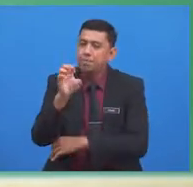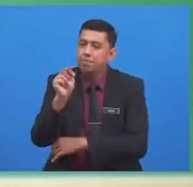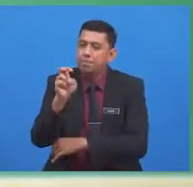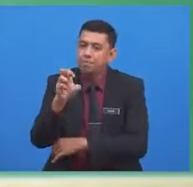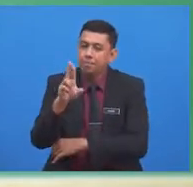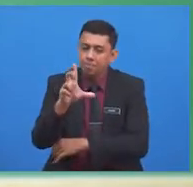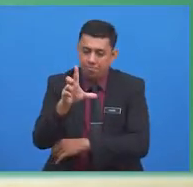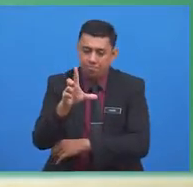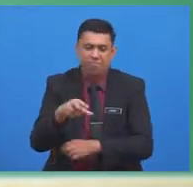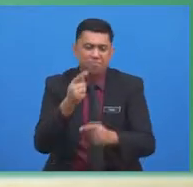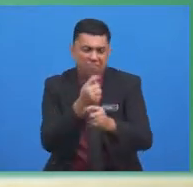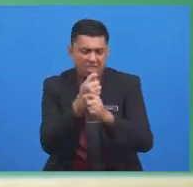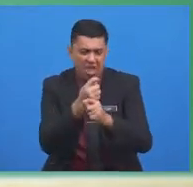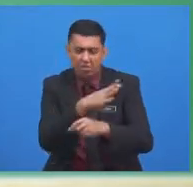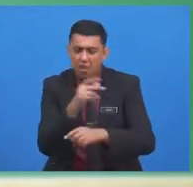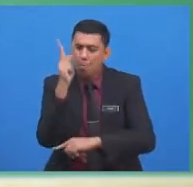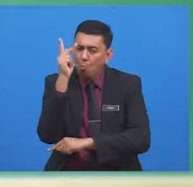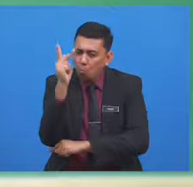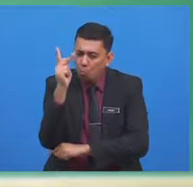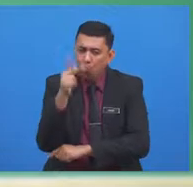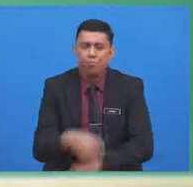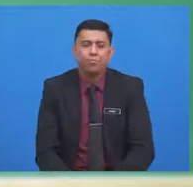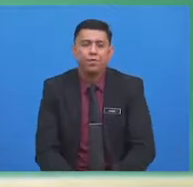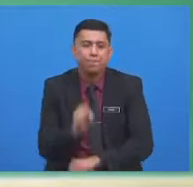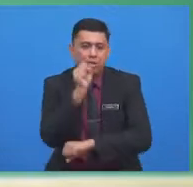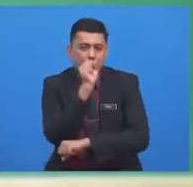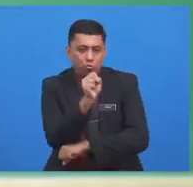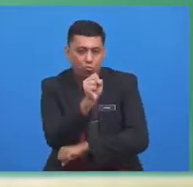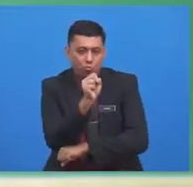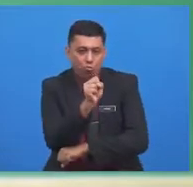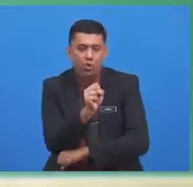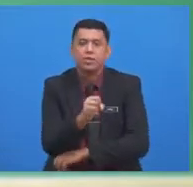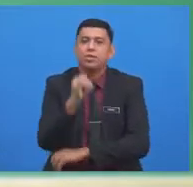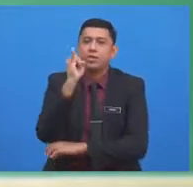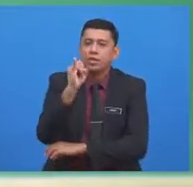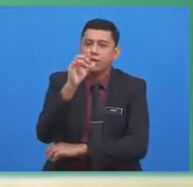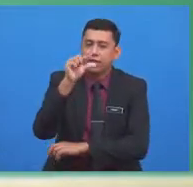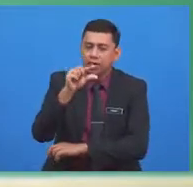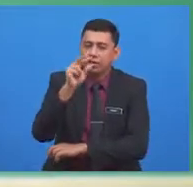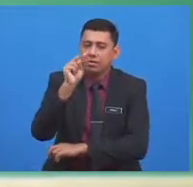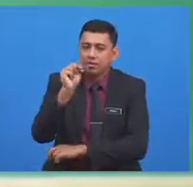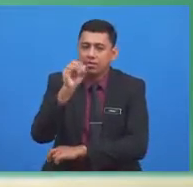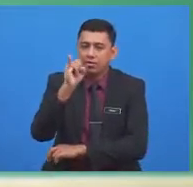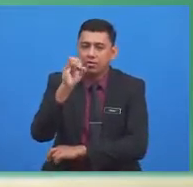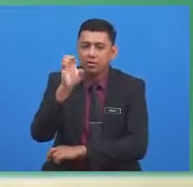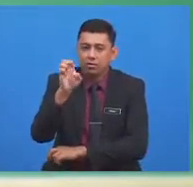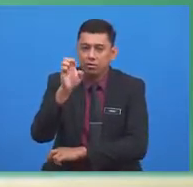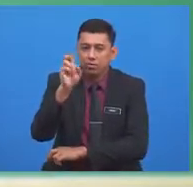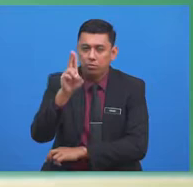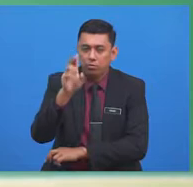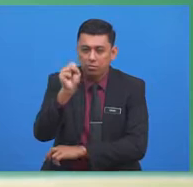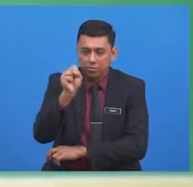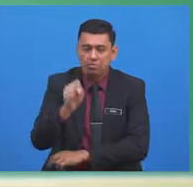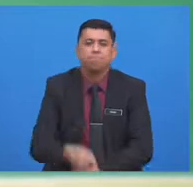lebih tahan dan kukuh seperti batuan igneous berbanding dengan batuan yang mempunyai